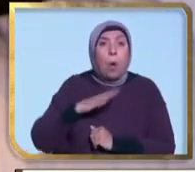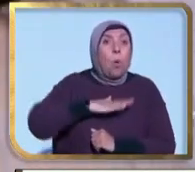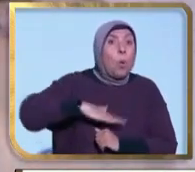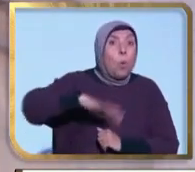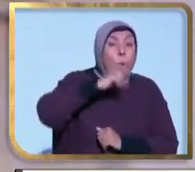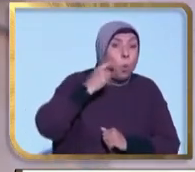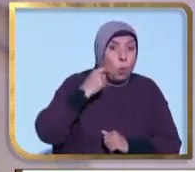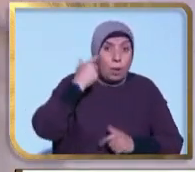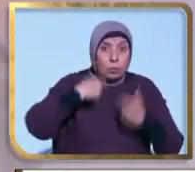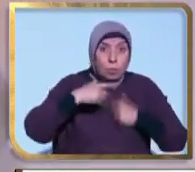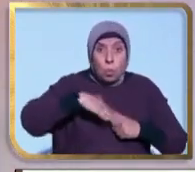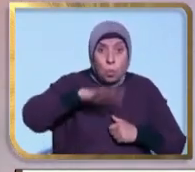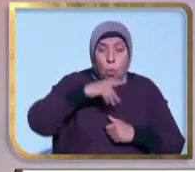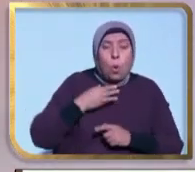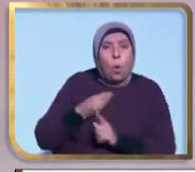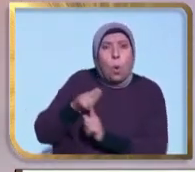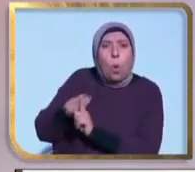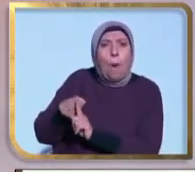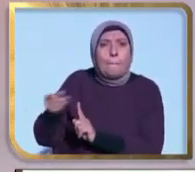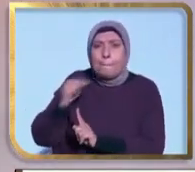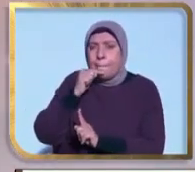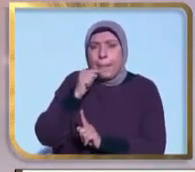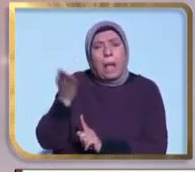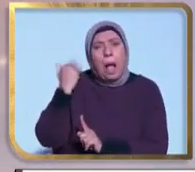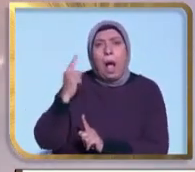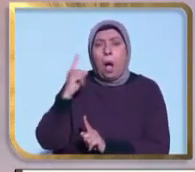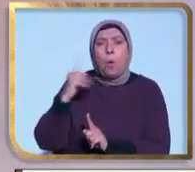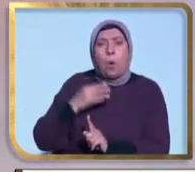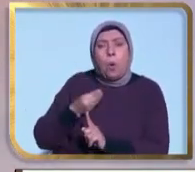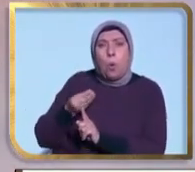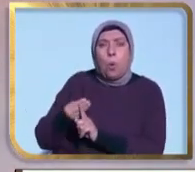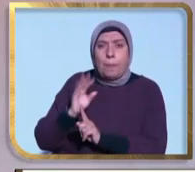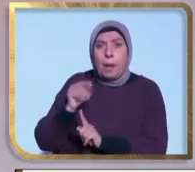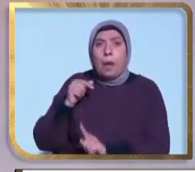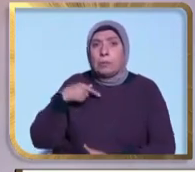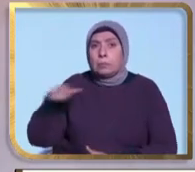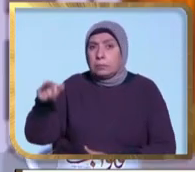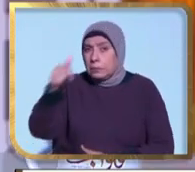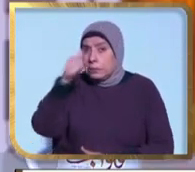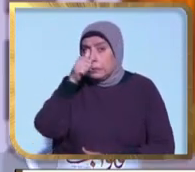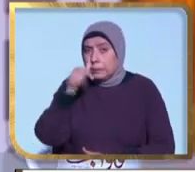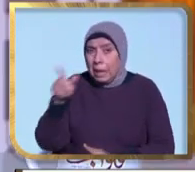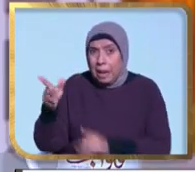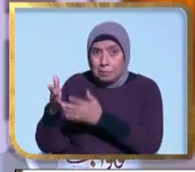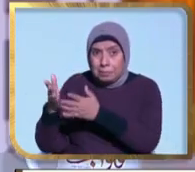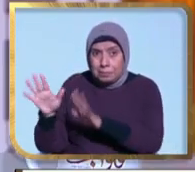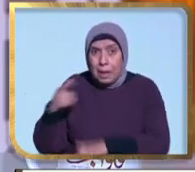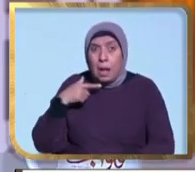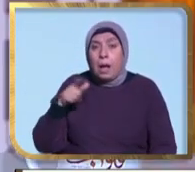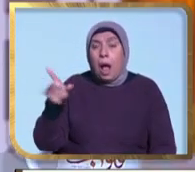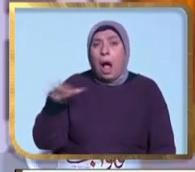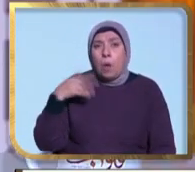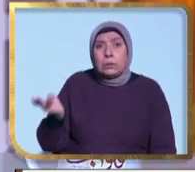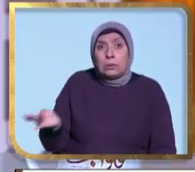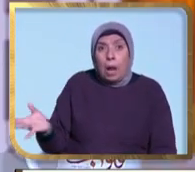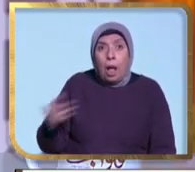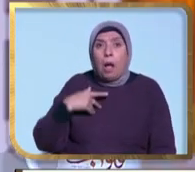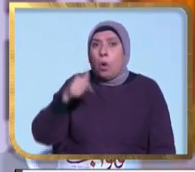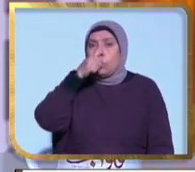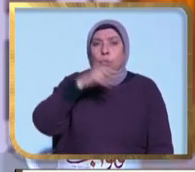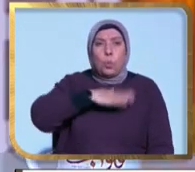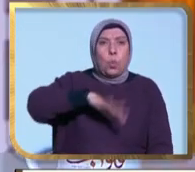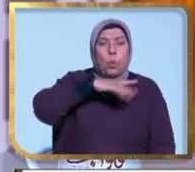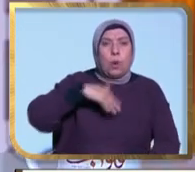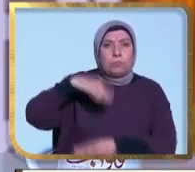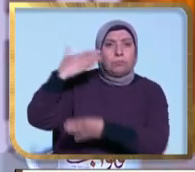يعني عايز يكلم حد فبتقول احنا ماحدش بيكلمه خالص اولا انا يعني احب ان